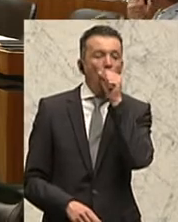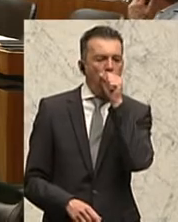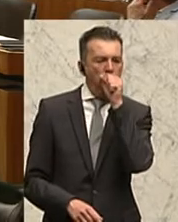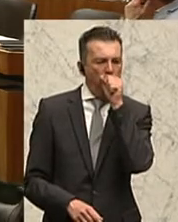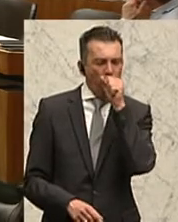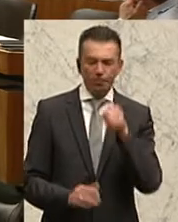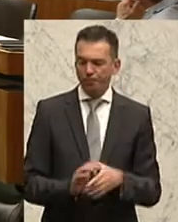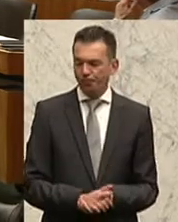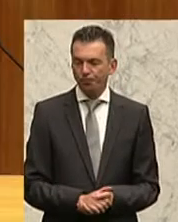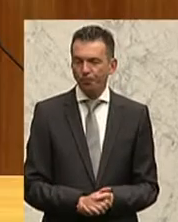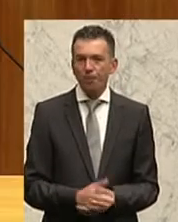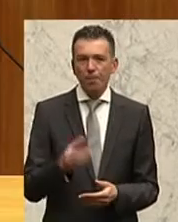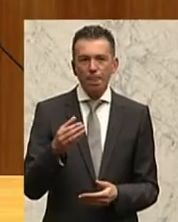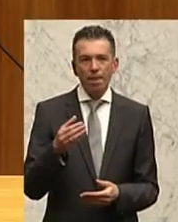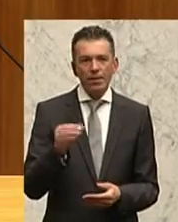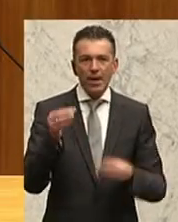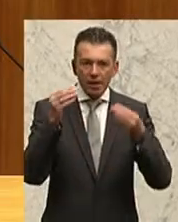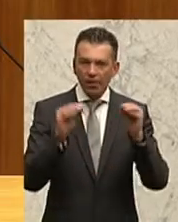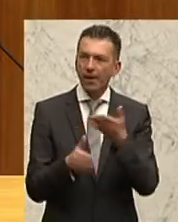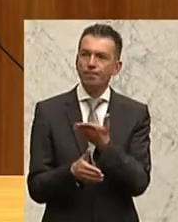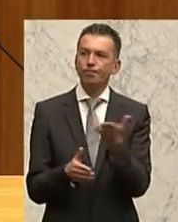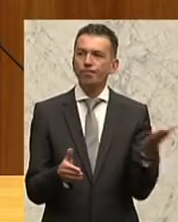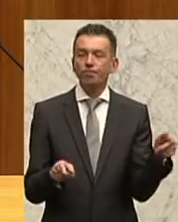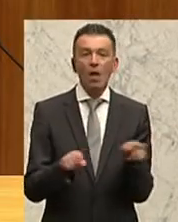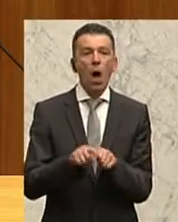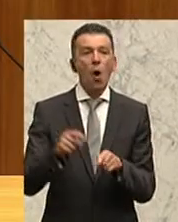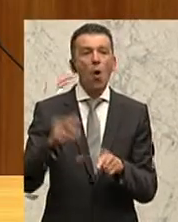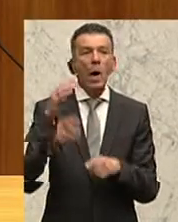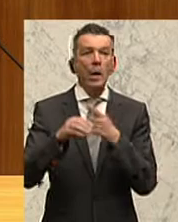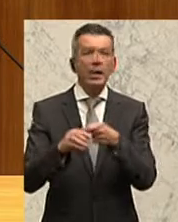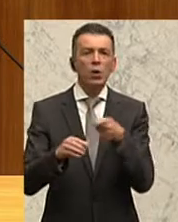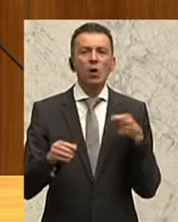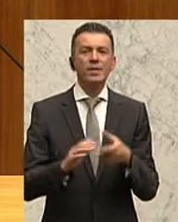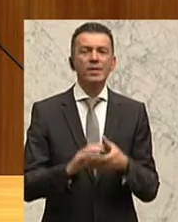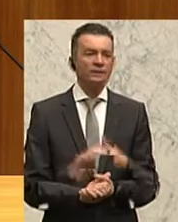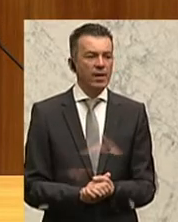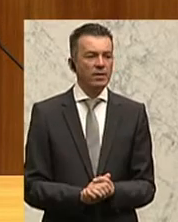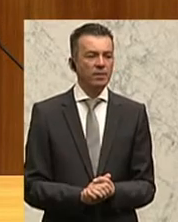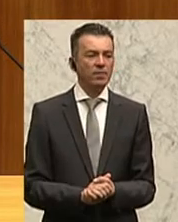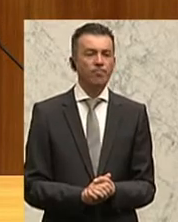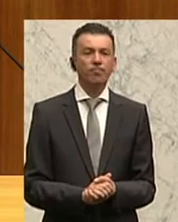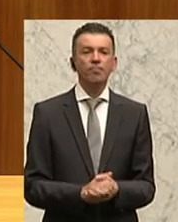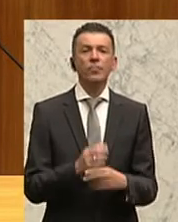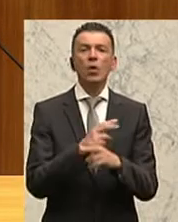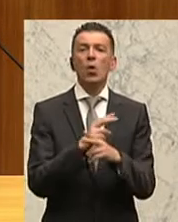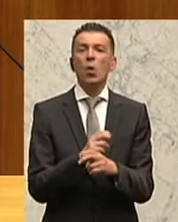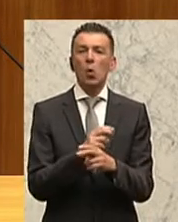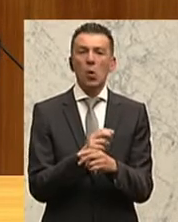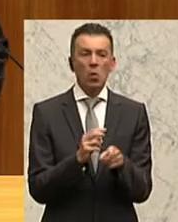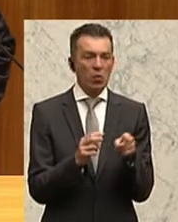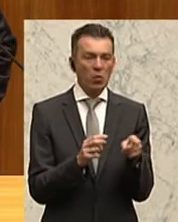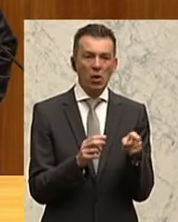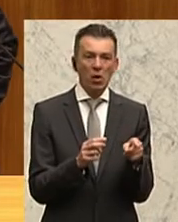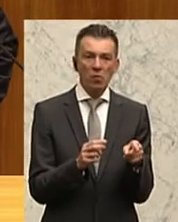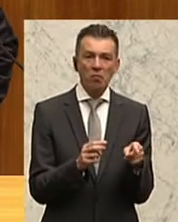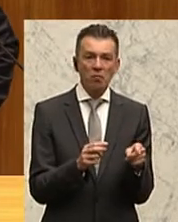Meine sehr geehrten Damen und Herren, und denken Sie auch über die Konsequenzen nach. Denken Sie jetzt weiter, wenn das Kontingent Österreich nicht ersetzt worden wäre. Ja, was würde denn das